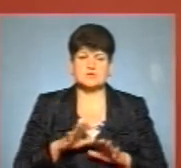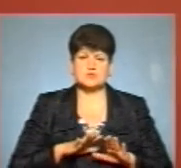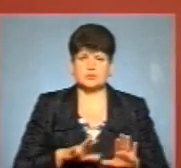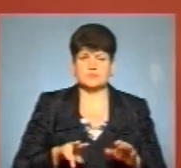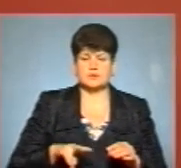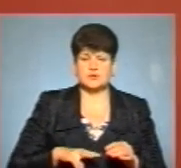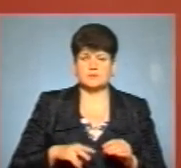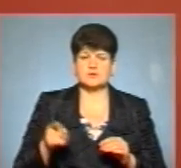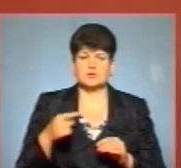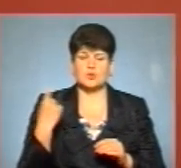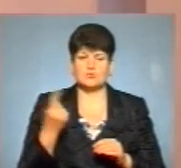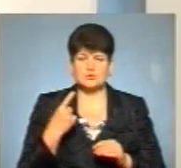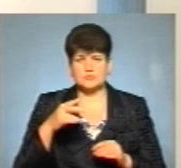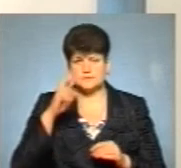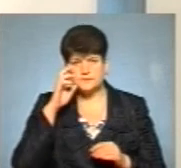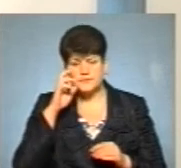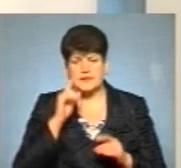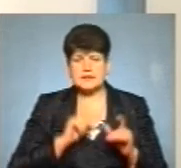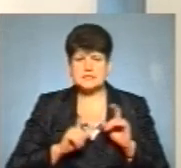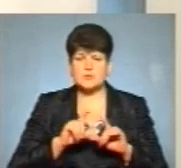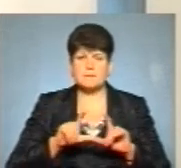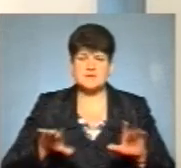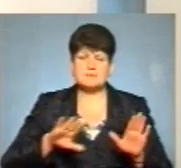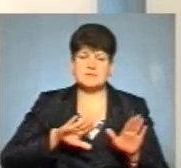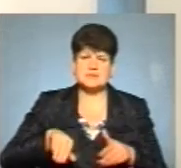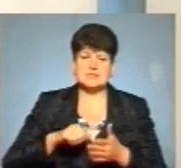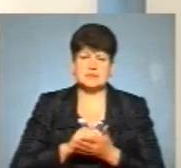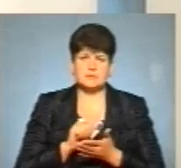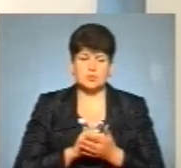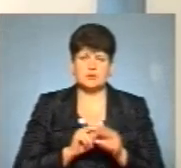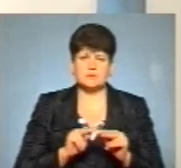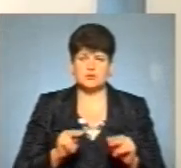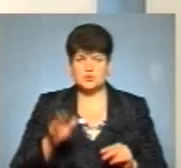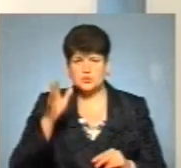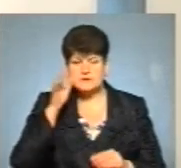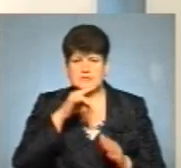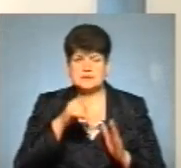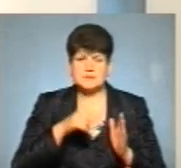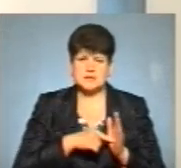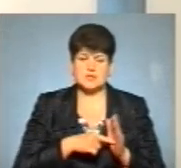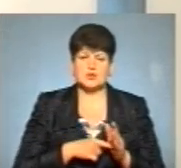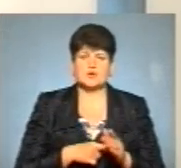директора Тернопільського обласного комунального інституту післядипломної педагогічної освіти з питань